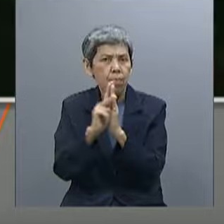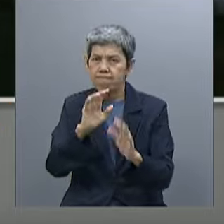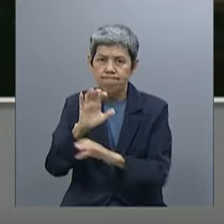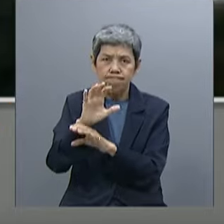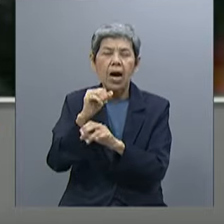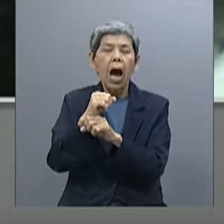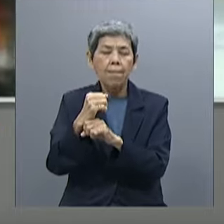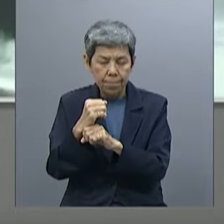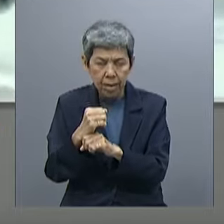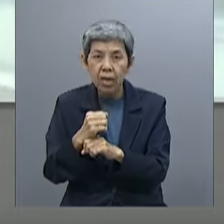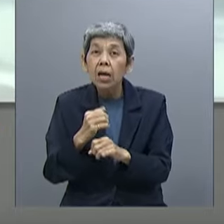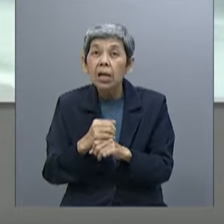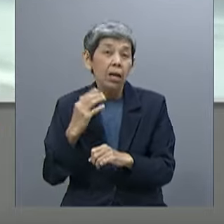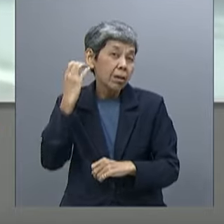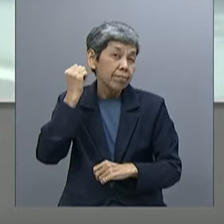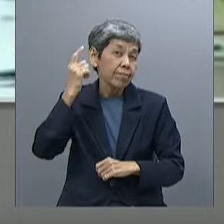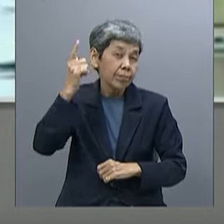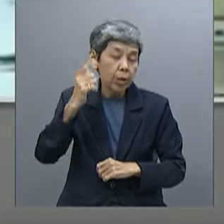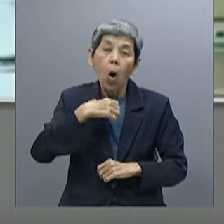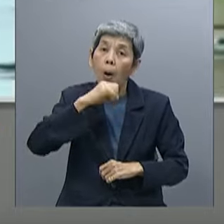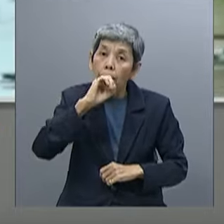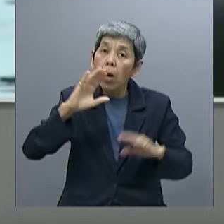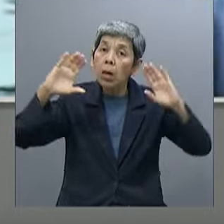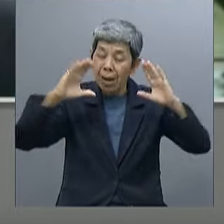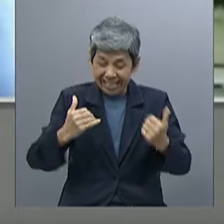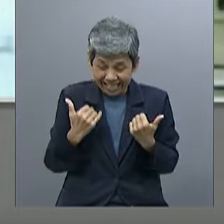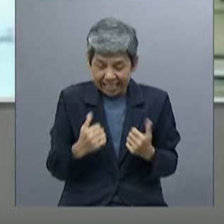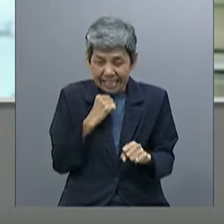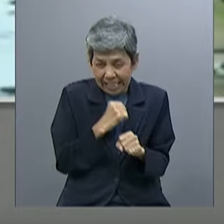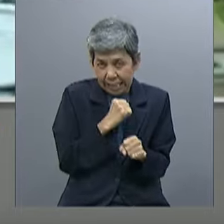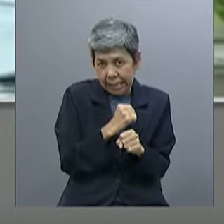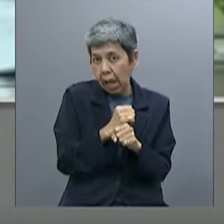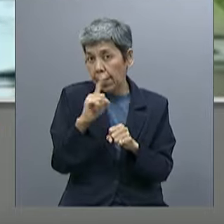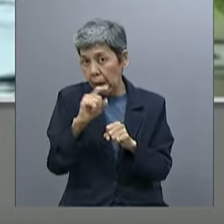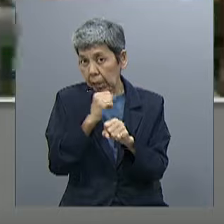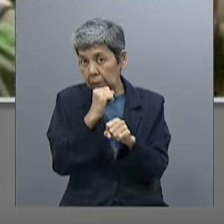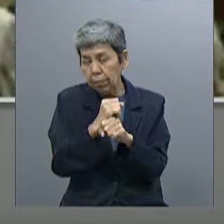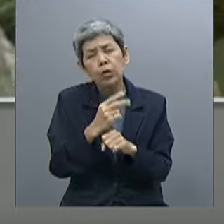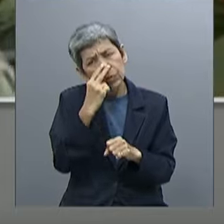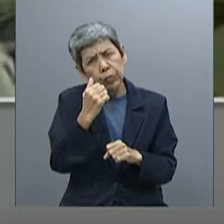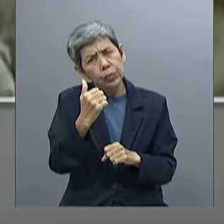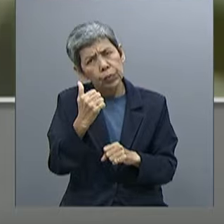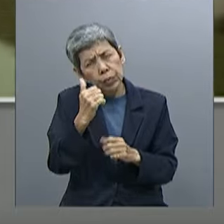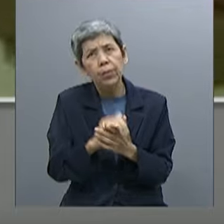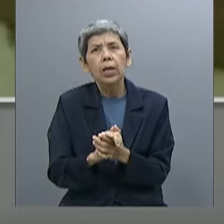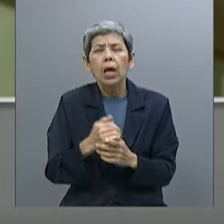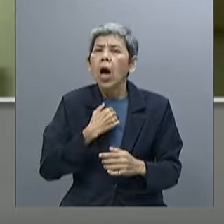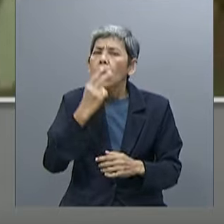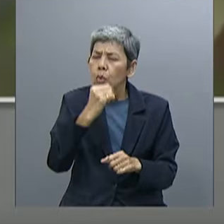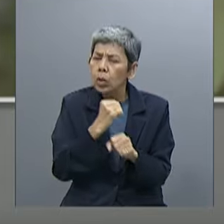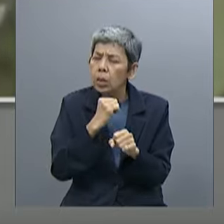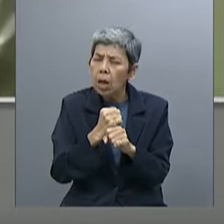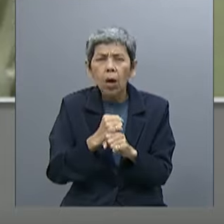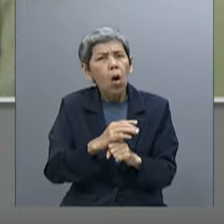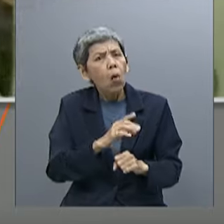เศษการที่คุณแพทองธารได้บอกว่ารัฐบาลปัจจุบันทำอะไรถือเป็นเรื่องที่ดีแต่การแสวงหาข้อเท็จจริ